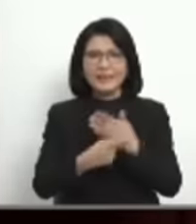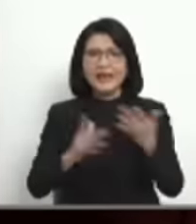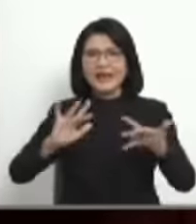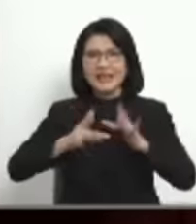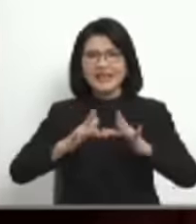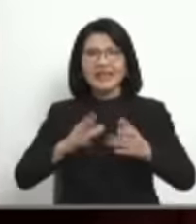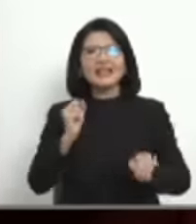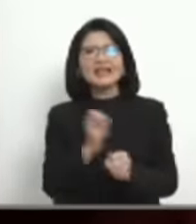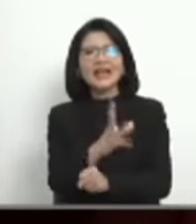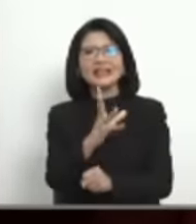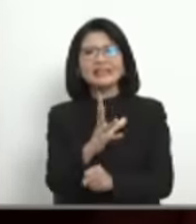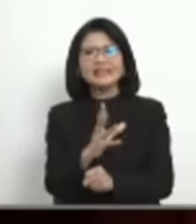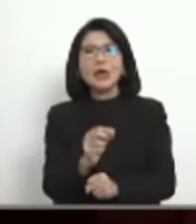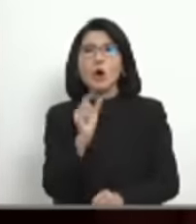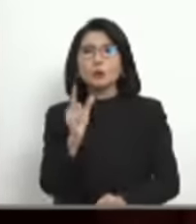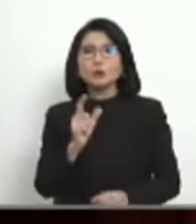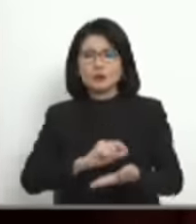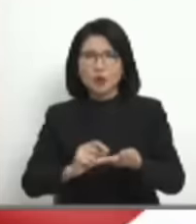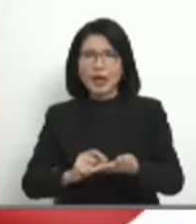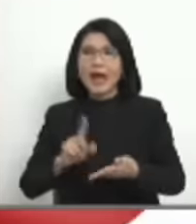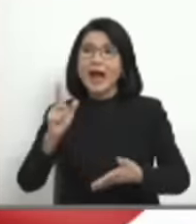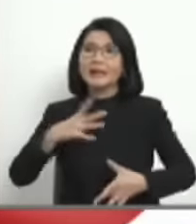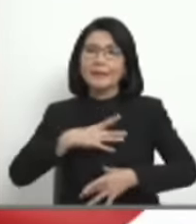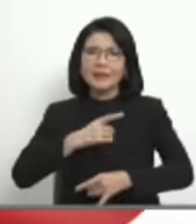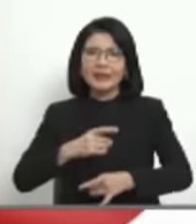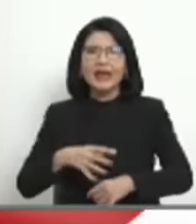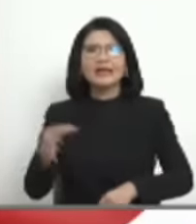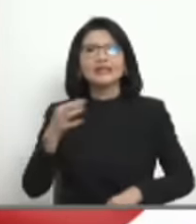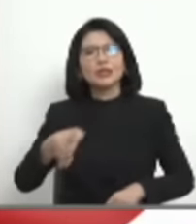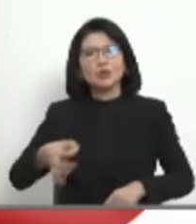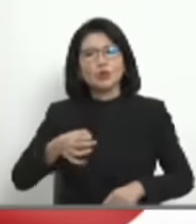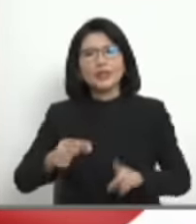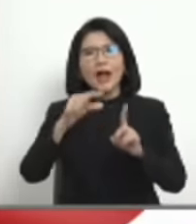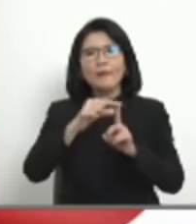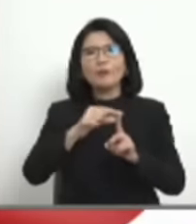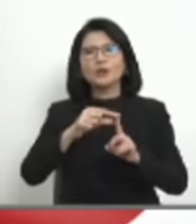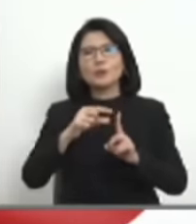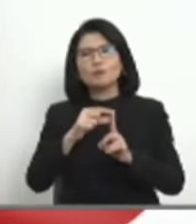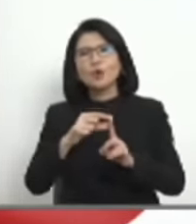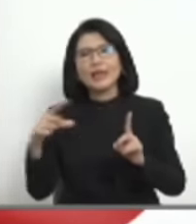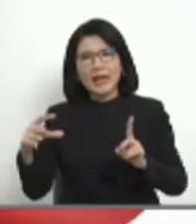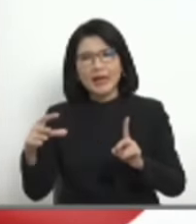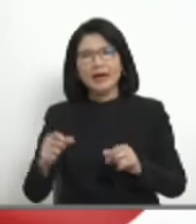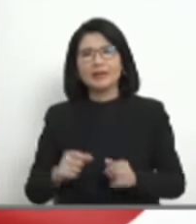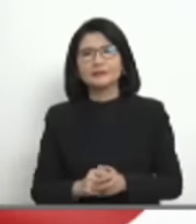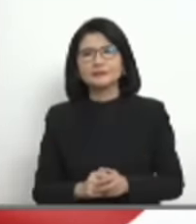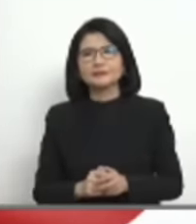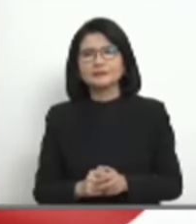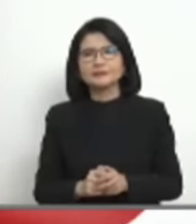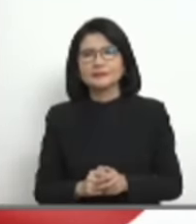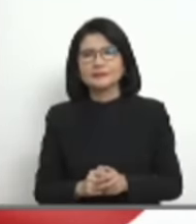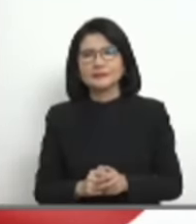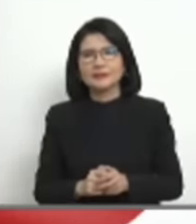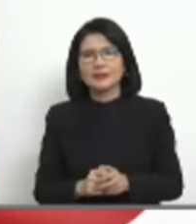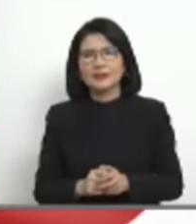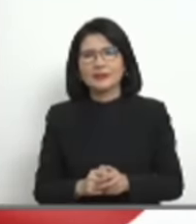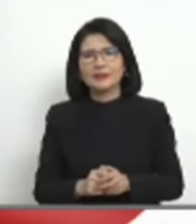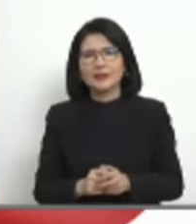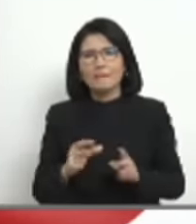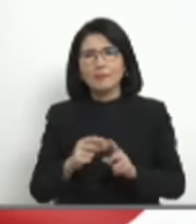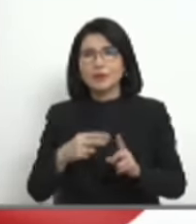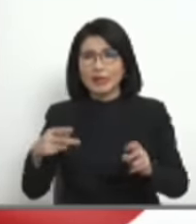untuk UMKM tapi ada yang menarik Pak di pontiak pada pada tanggal 20 Januari Bapak menyampaikan bahwa orang